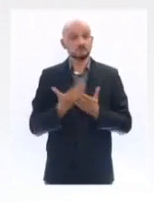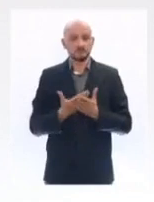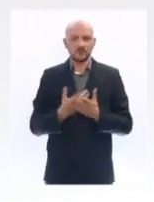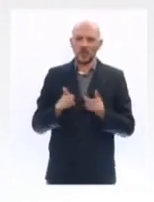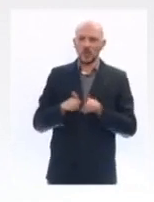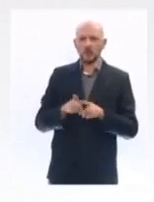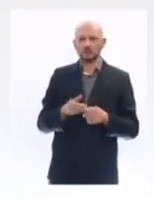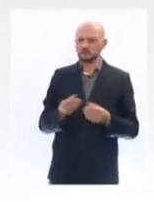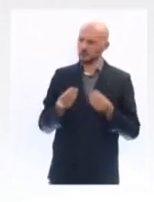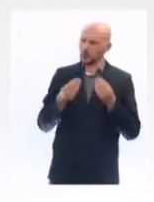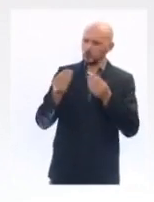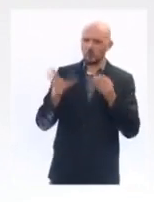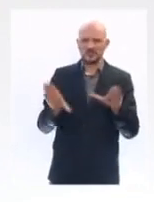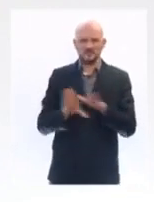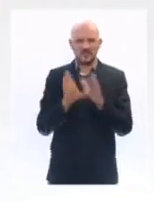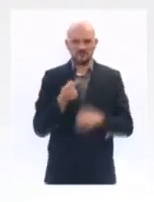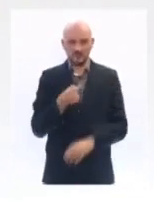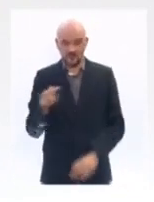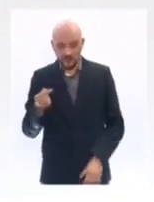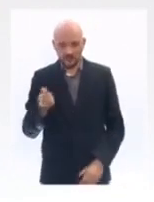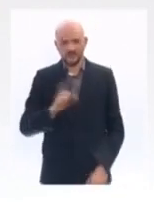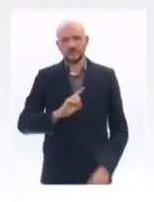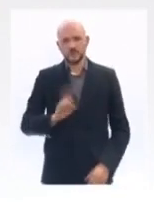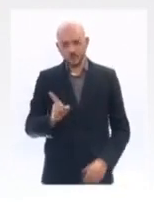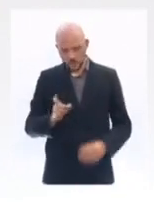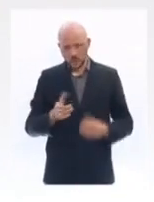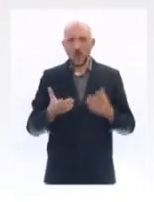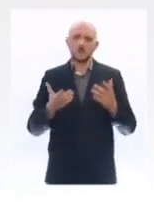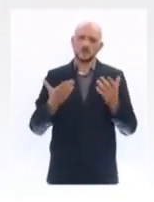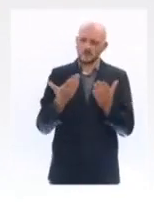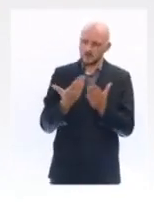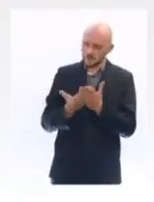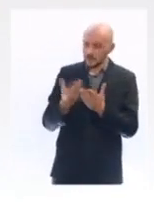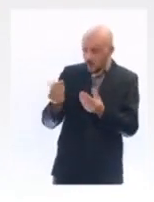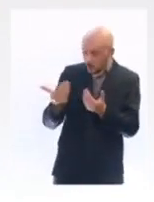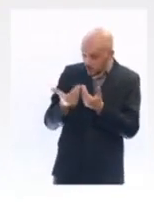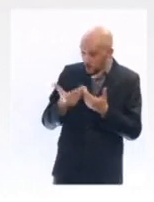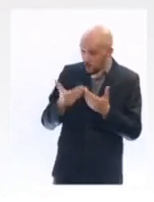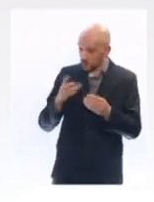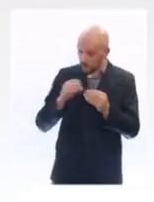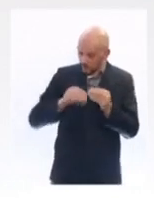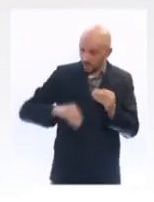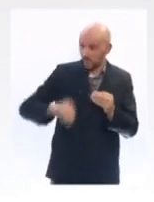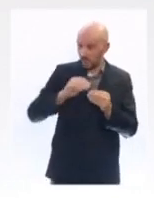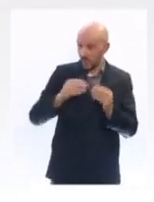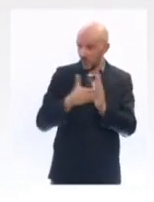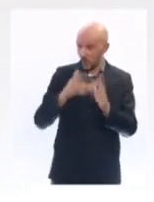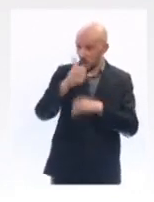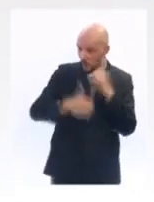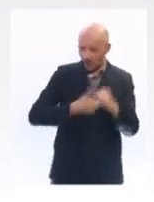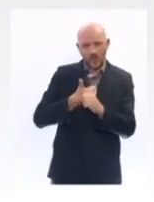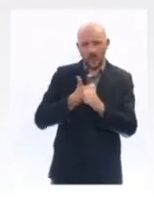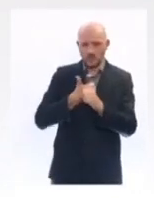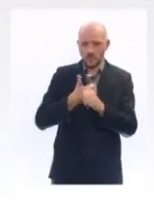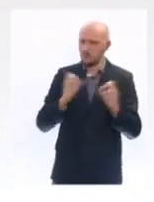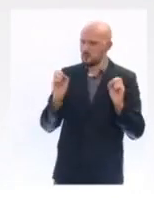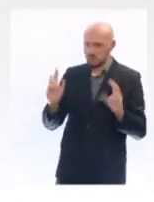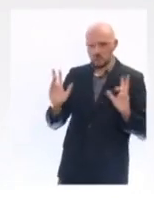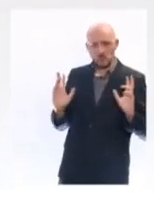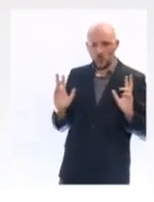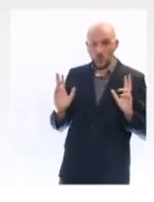solution, que les prêts garantis par l'État ne lui conviennent pas, qu'elle n'a aucune possibilité d'accès à de la trésorerie, nous